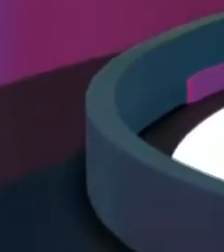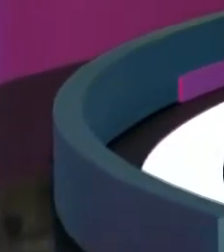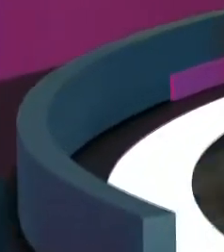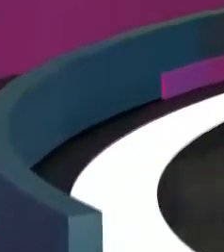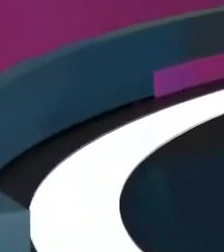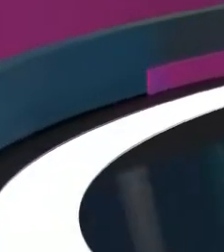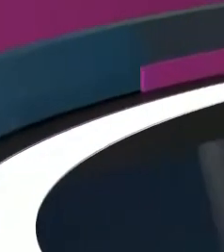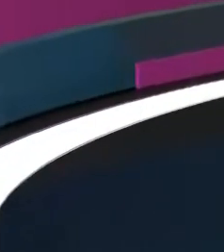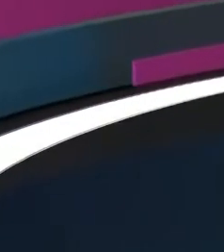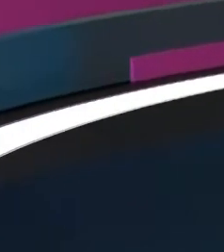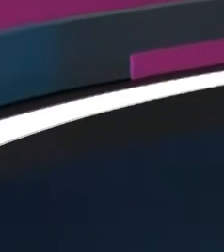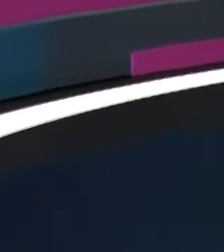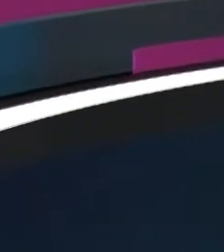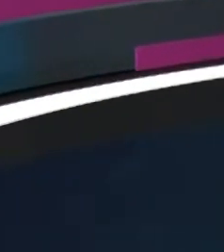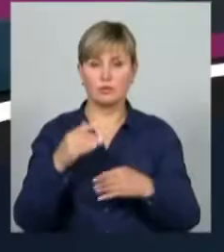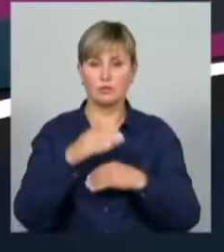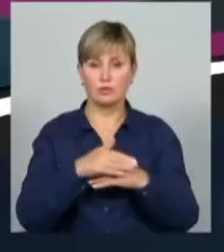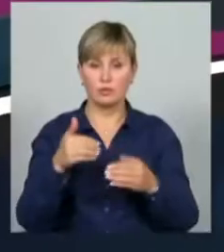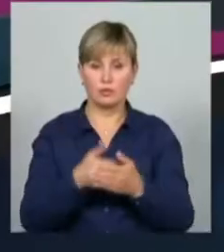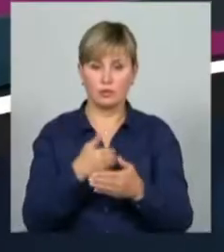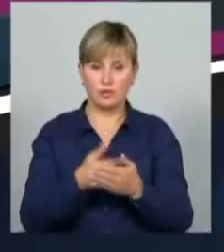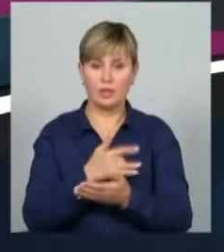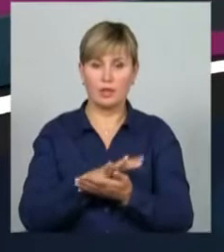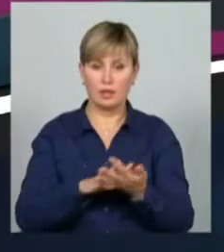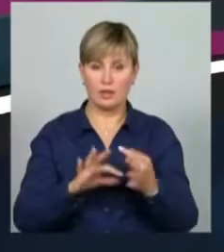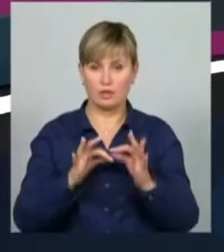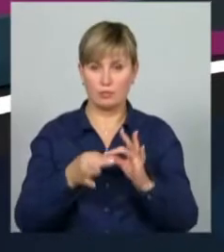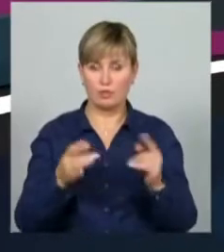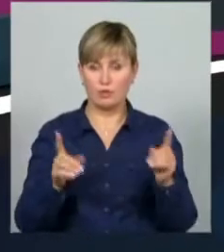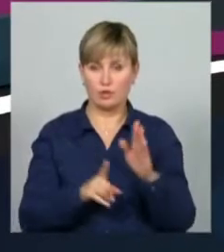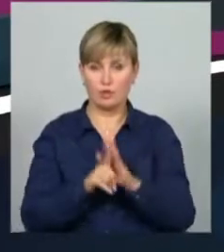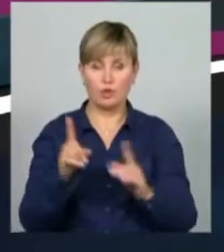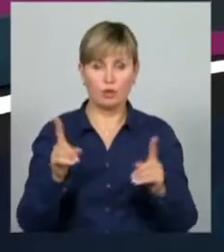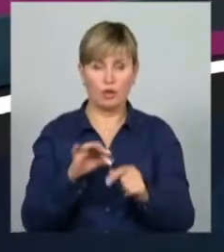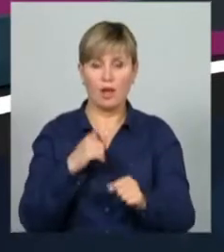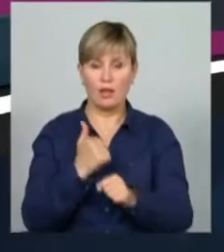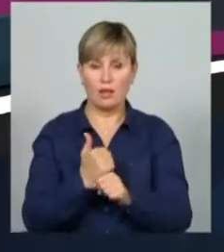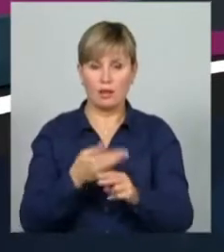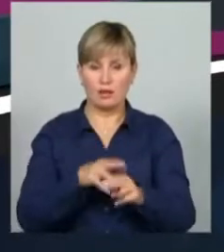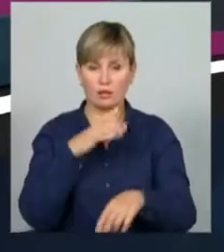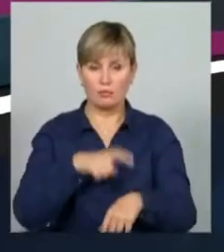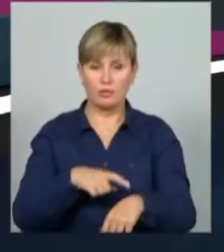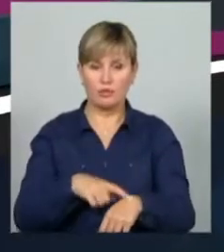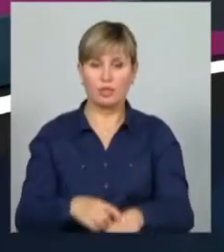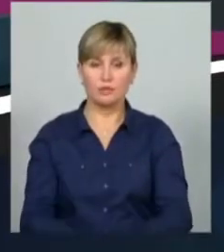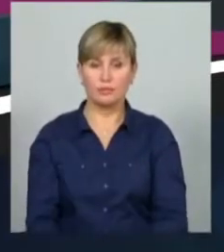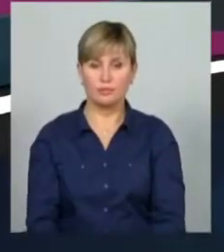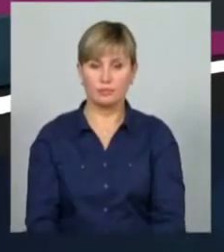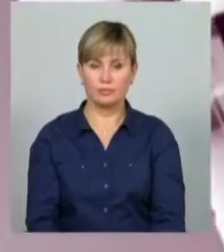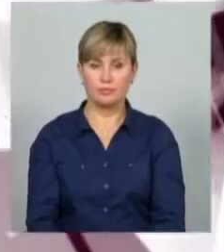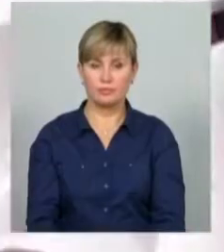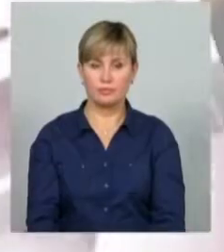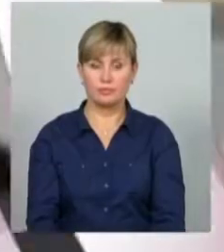Здравствуйте, уважаемые телезрители. В эфире «Вечерние новости» в студии Диас Махамбетов. И вначале коротко о главном к этому часу.